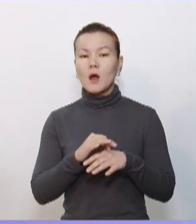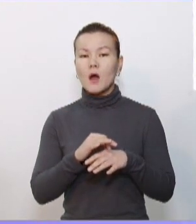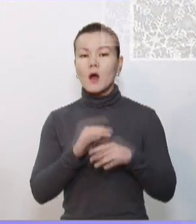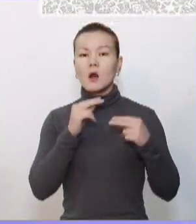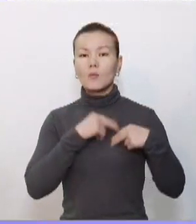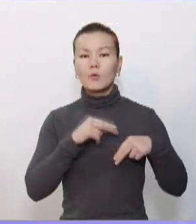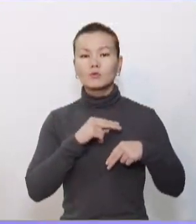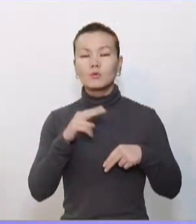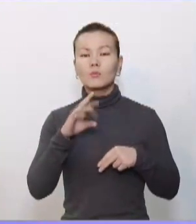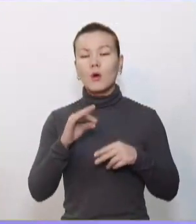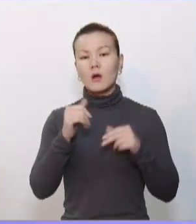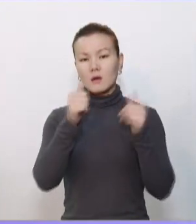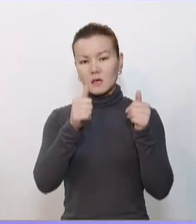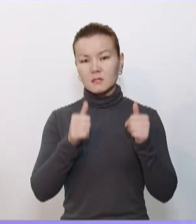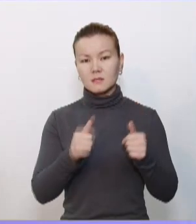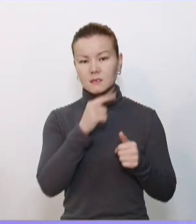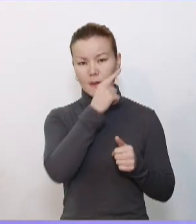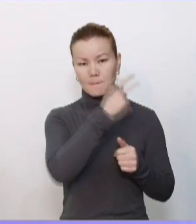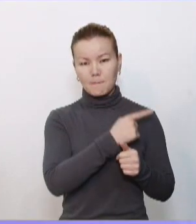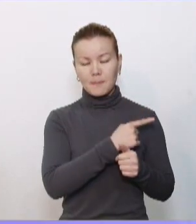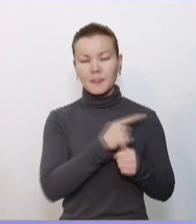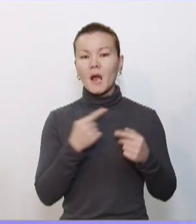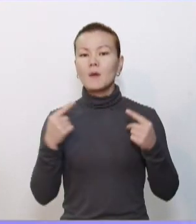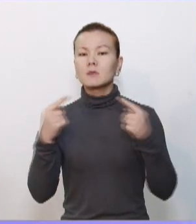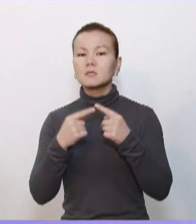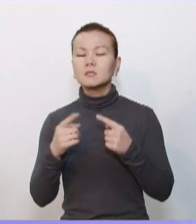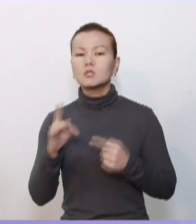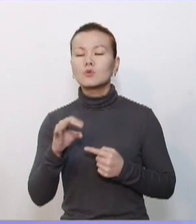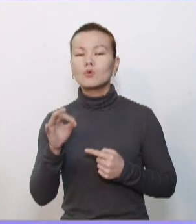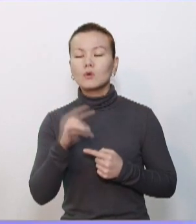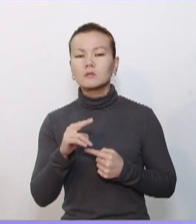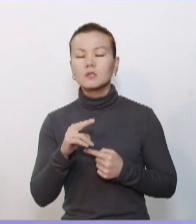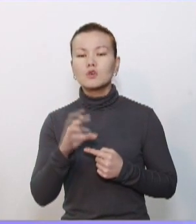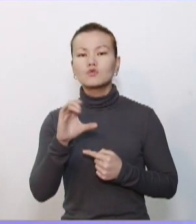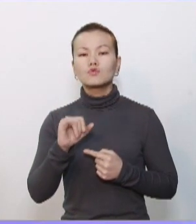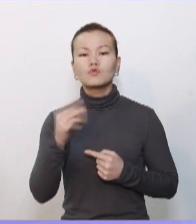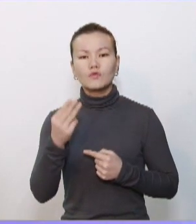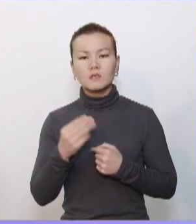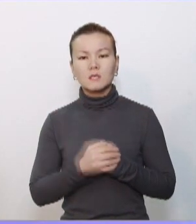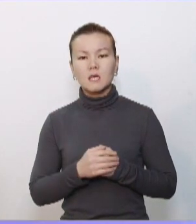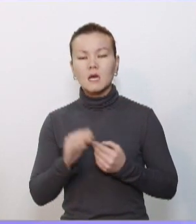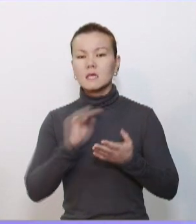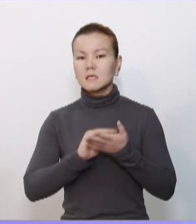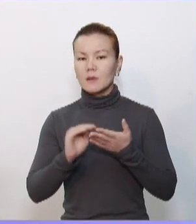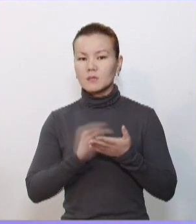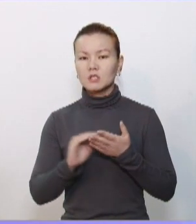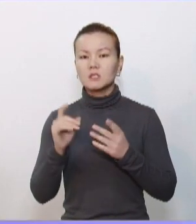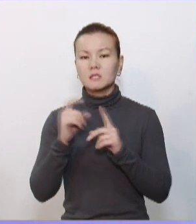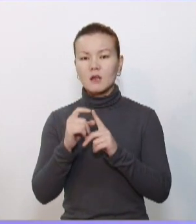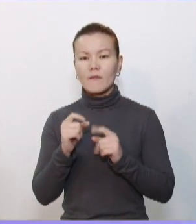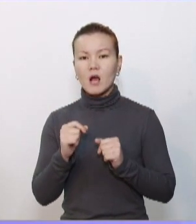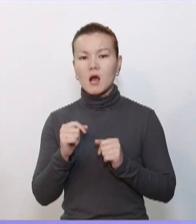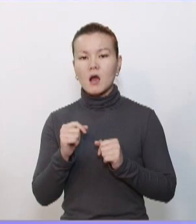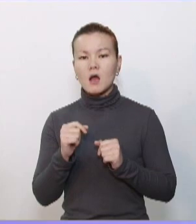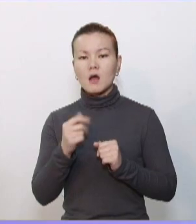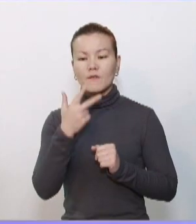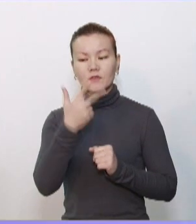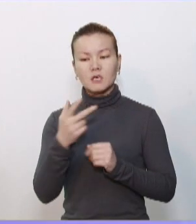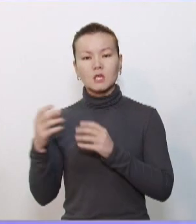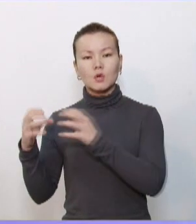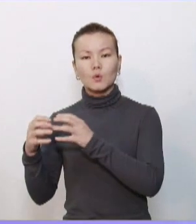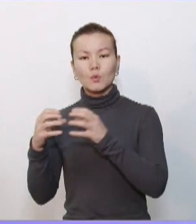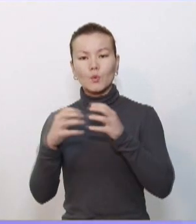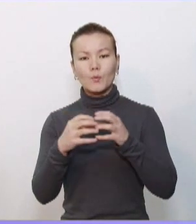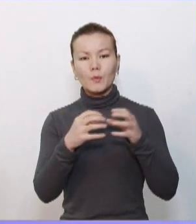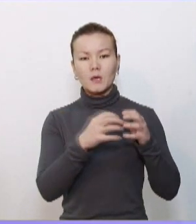картинкам. Определите род существительных. Запишите слова в три